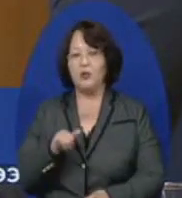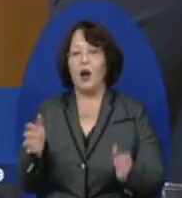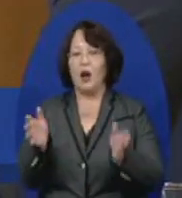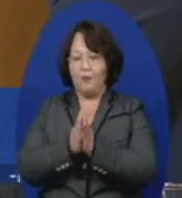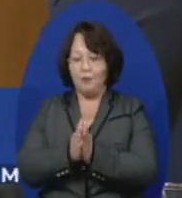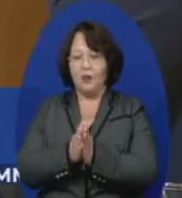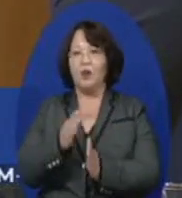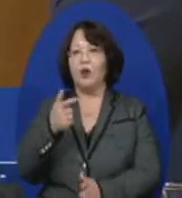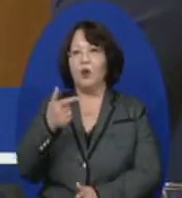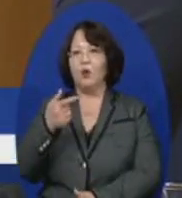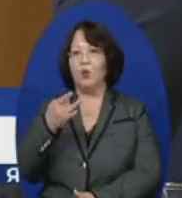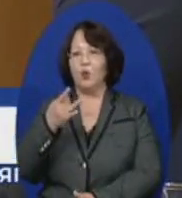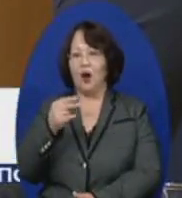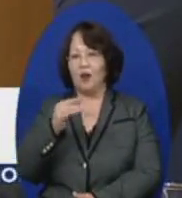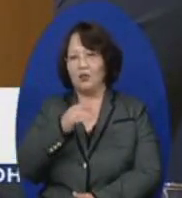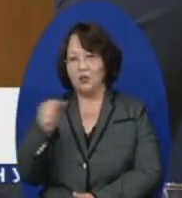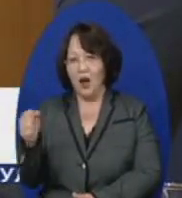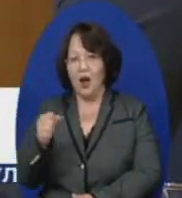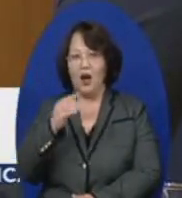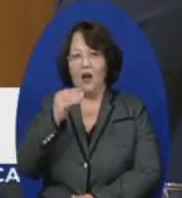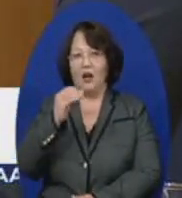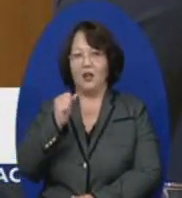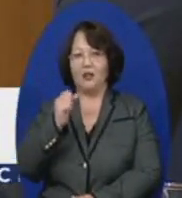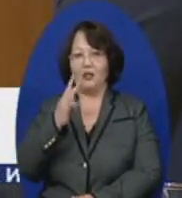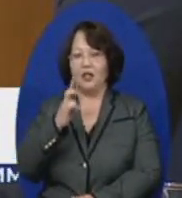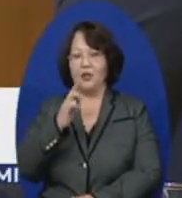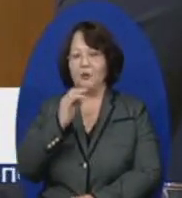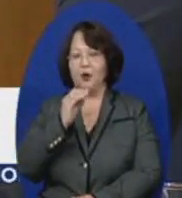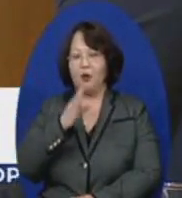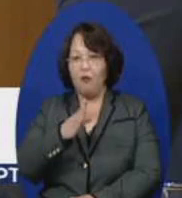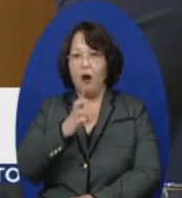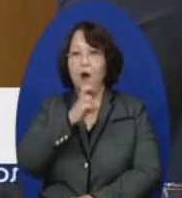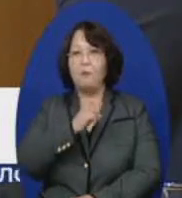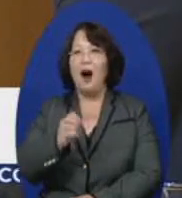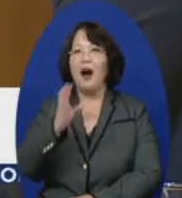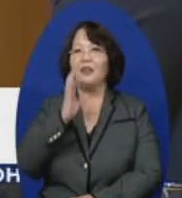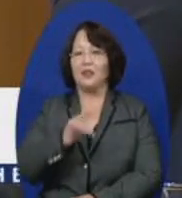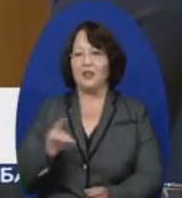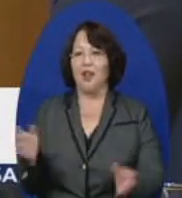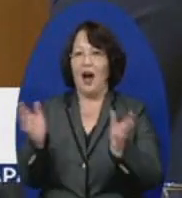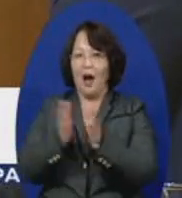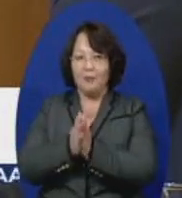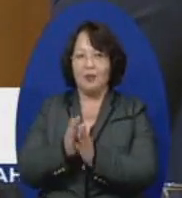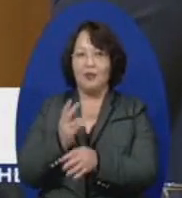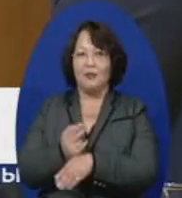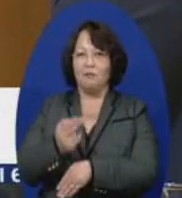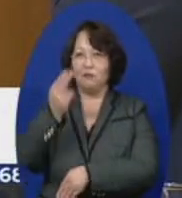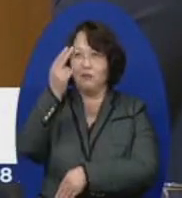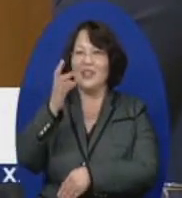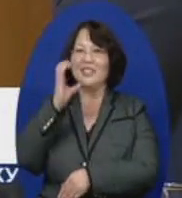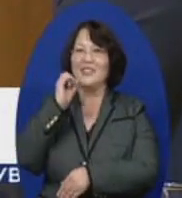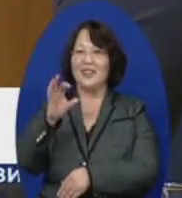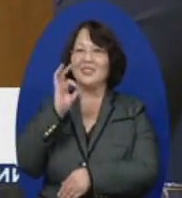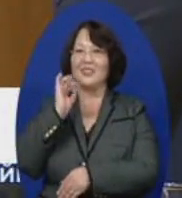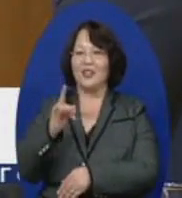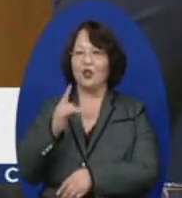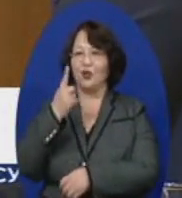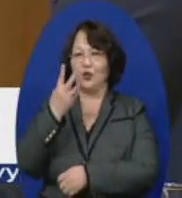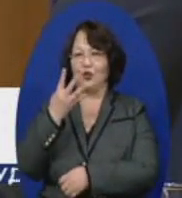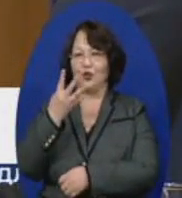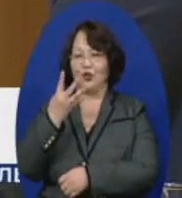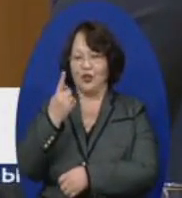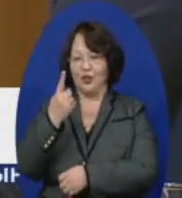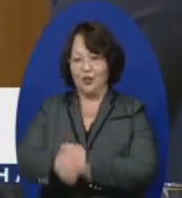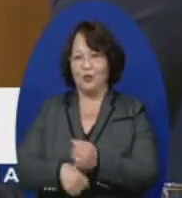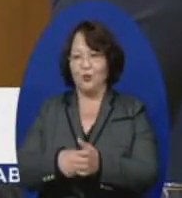Гүр Арагчаа баатартай, Жанибеков баатартай хамтдаа одоо тэр сансарт байсан 41 жилийн